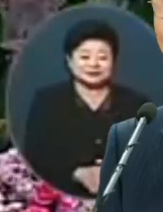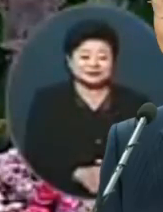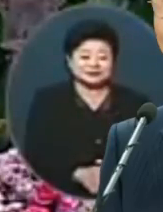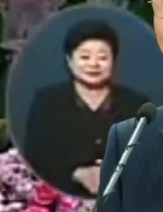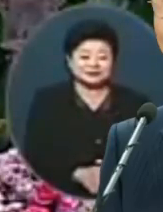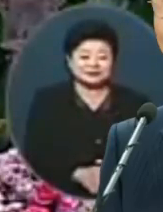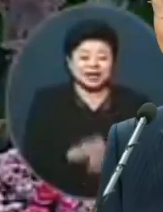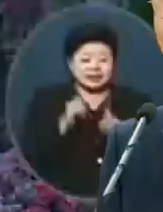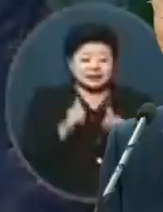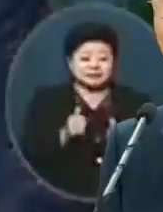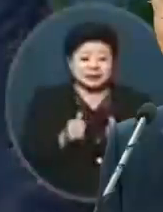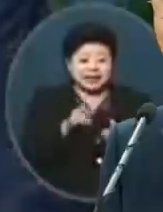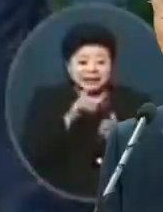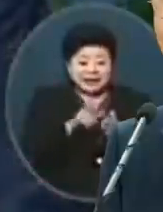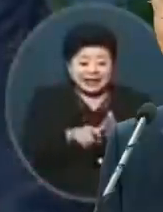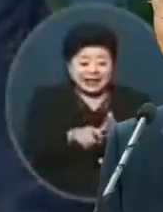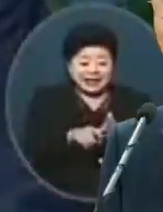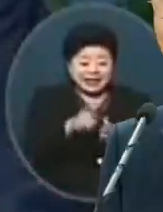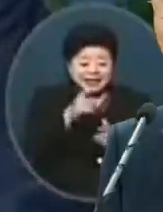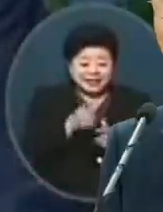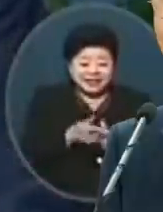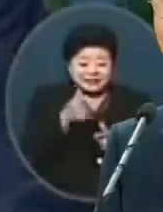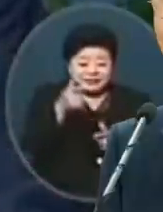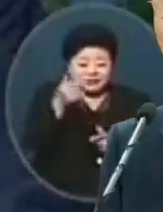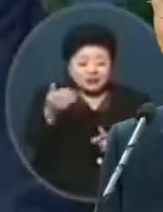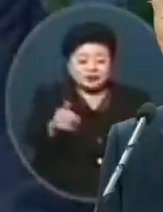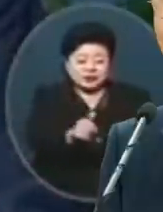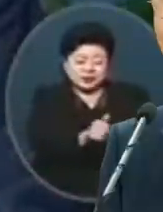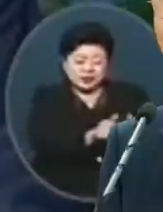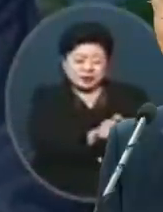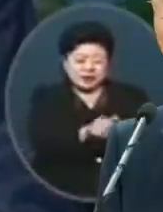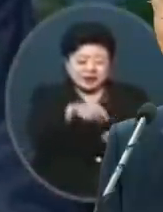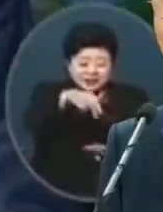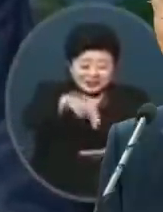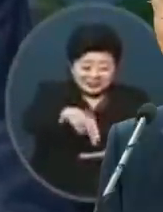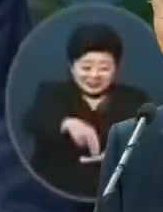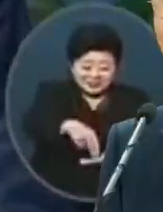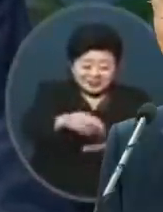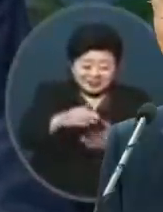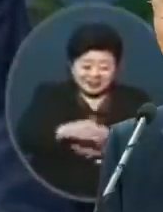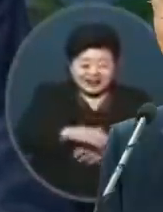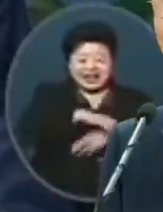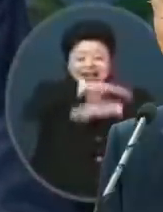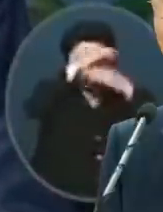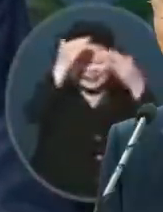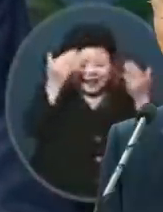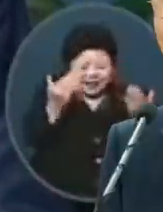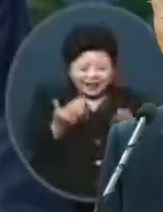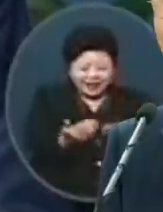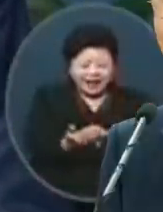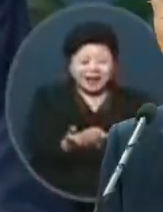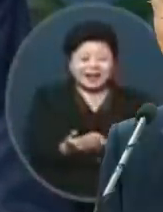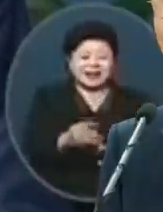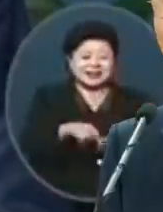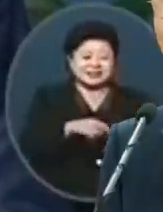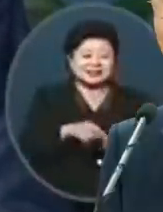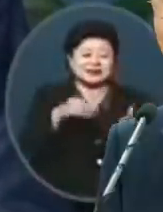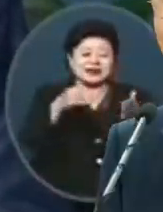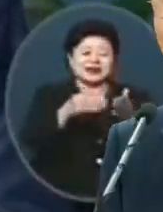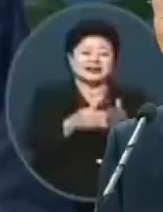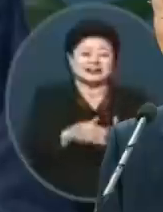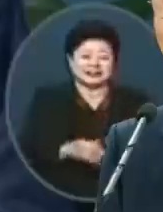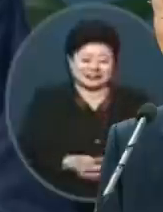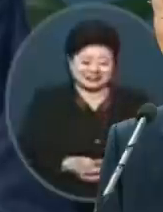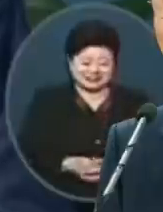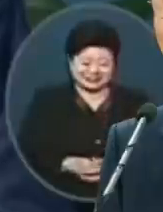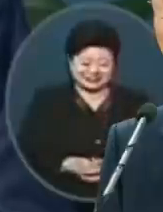그는 심판하려고 하면 예수님이 여러분 옆에 서서 내가 다 책임졌습니다. 저 갈보리를